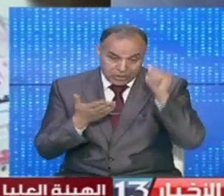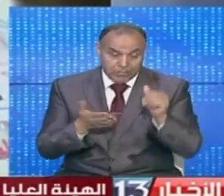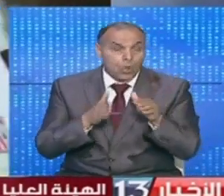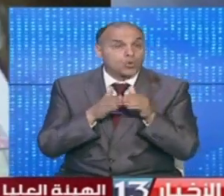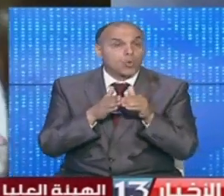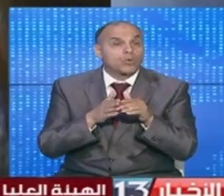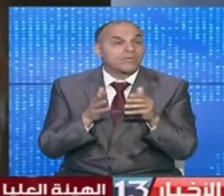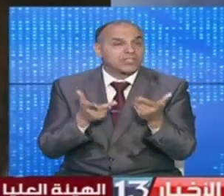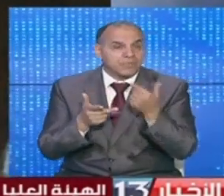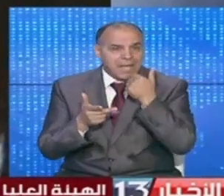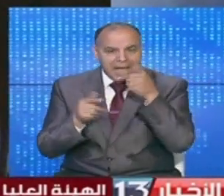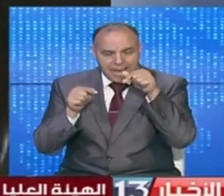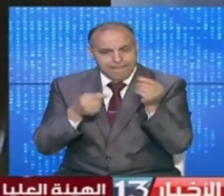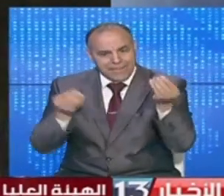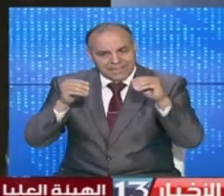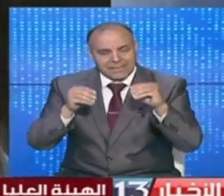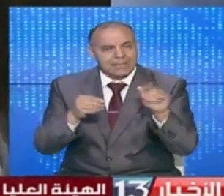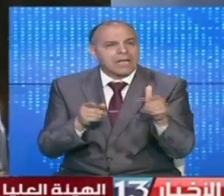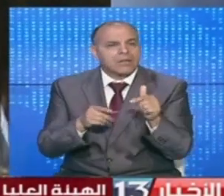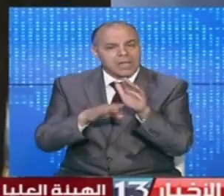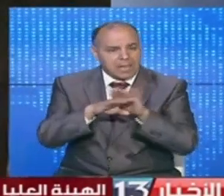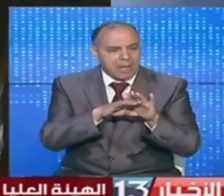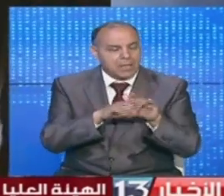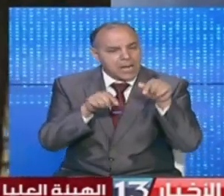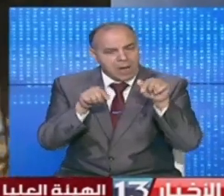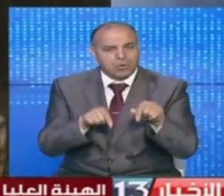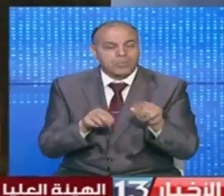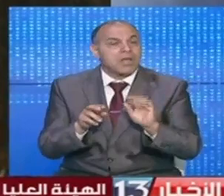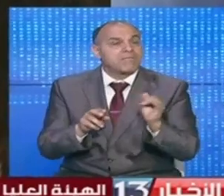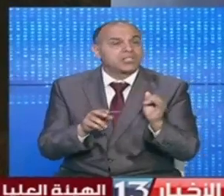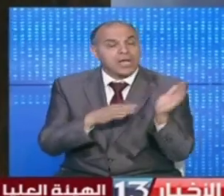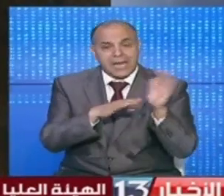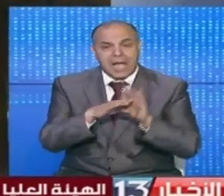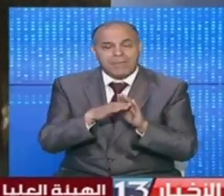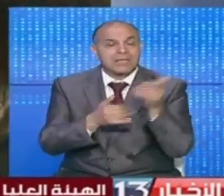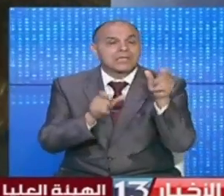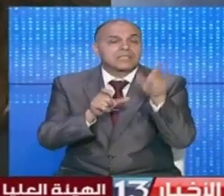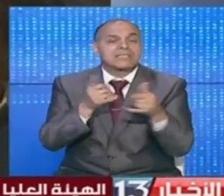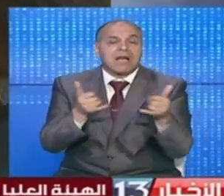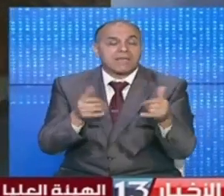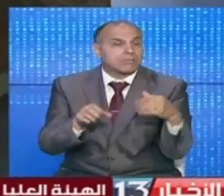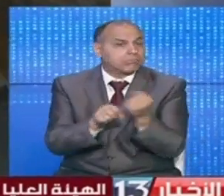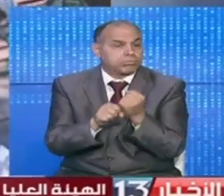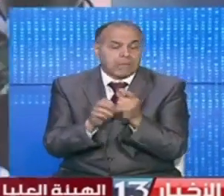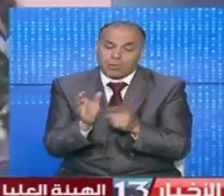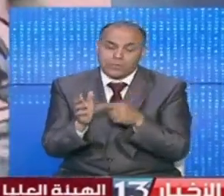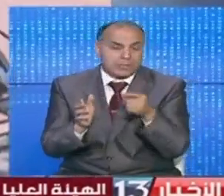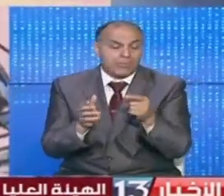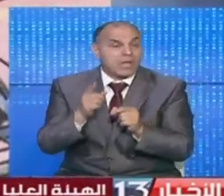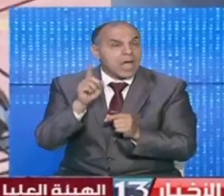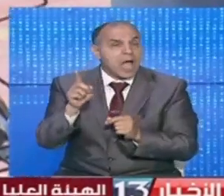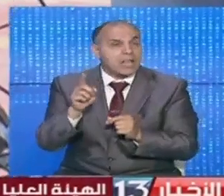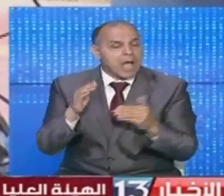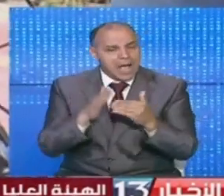داعية إياها إلى مزيد توفير الضمانات الضرورية لحماية الصحفيين أثناء أداء عملهم